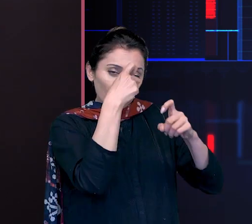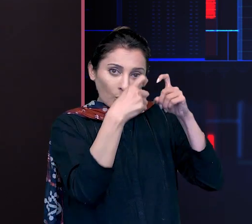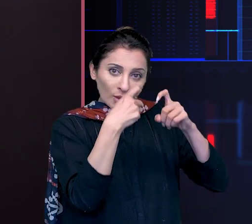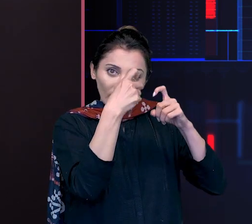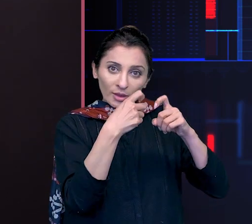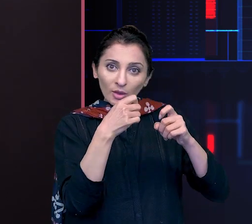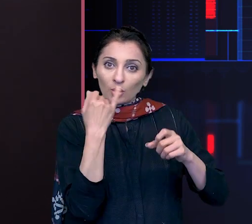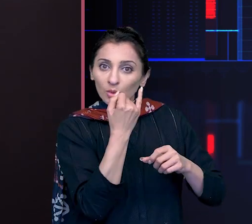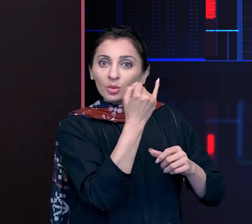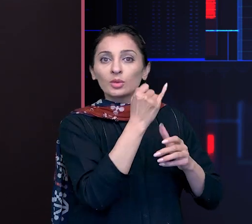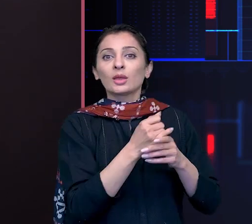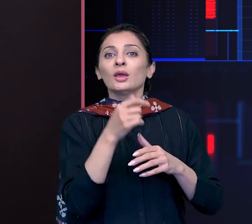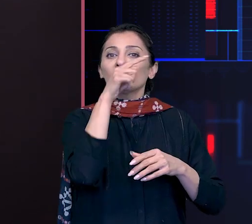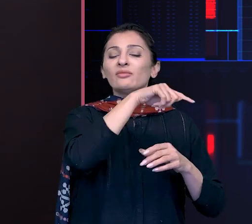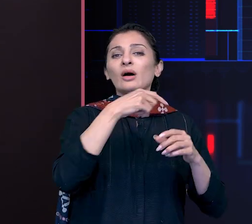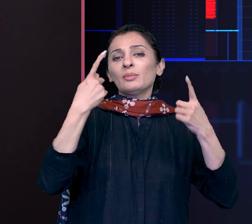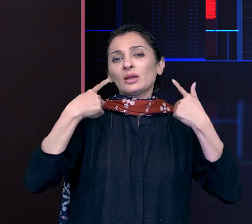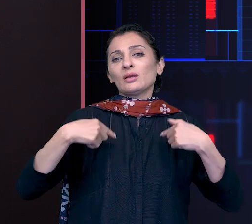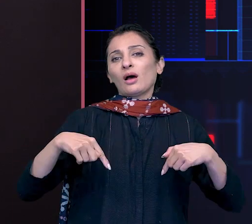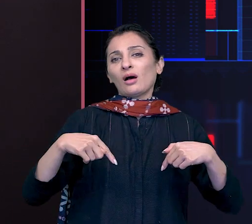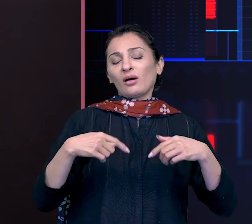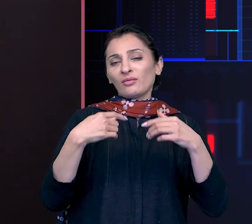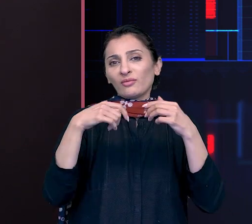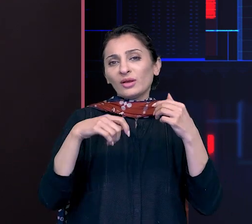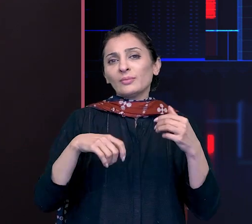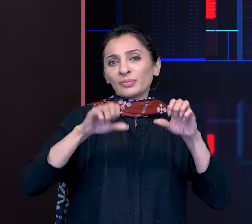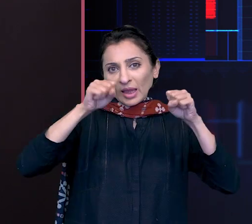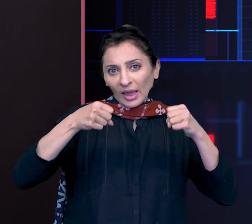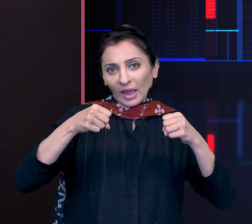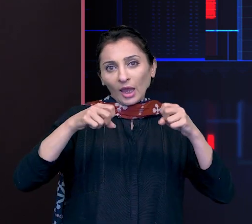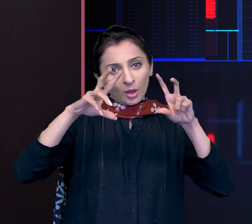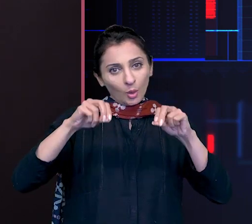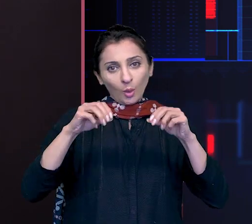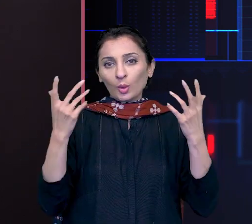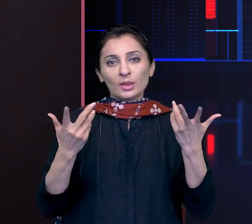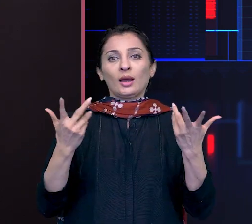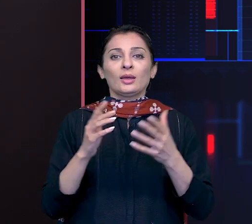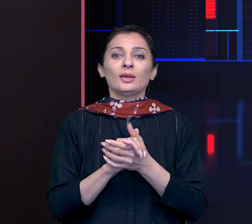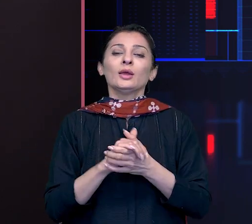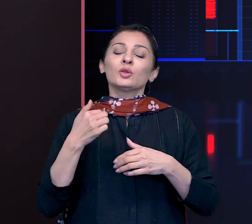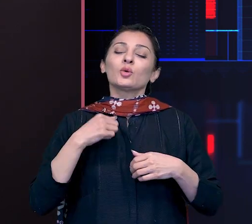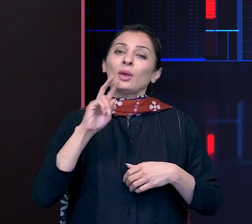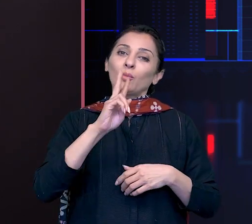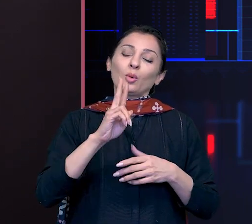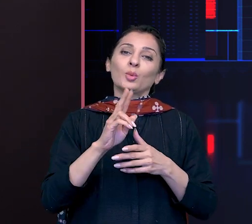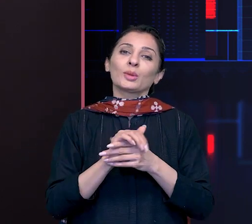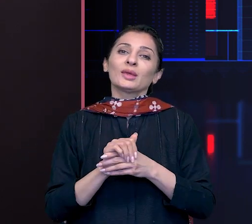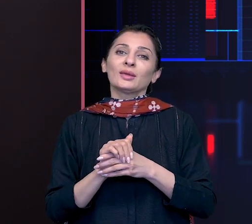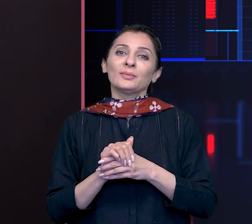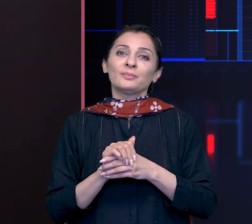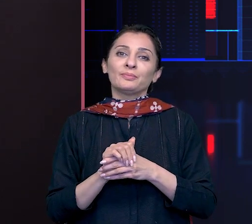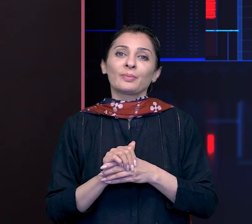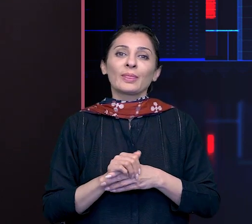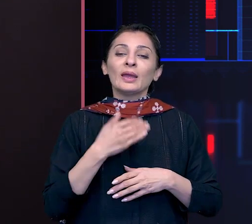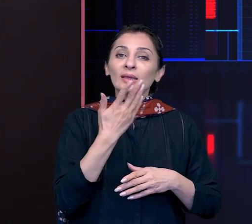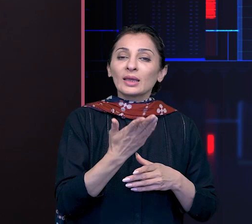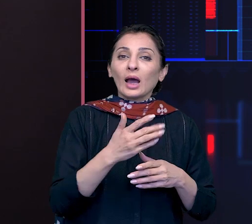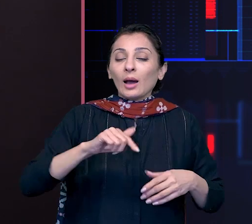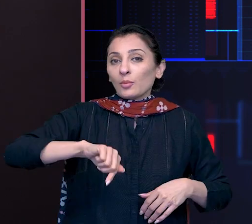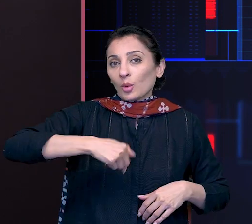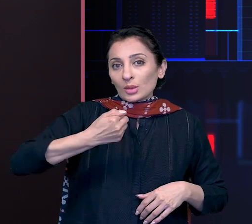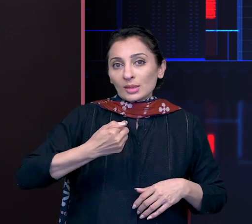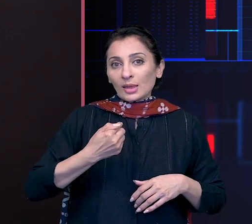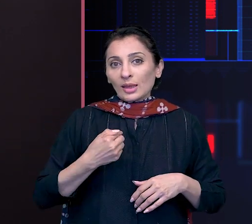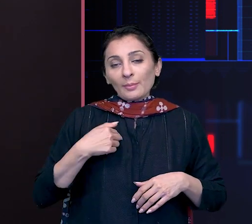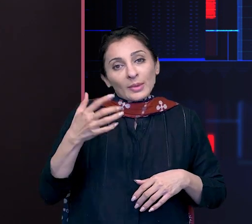ان کی کیا کمپوزیشن ہے، کیا وہاں پہ لائف کی کوئی پاسبلٹی ہے یا نہیں ہے. تو میں انکریج کروں گی کہ آپ خود سے